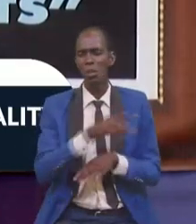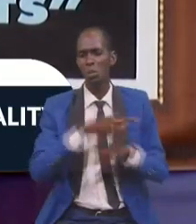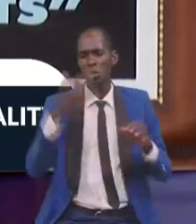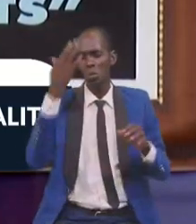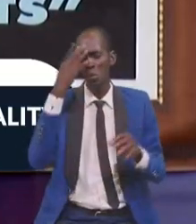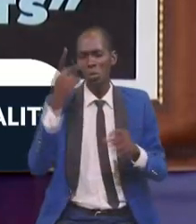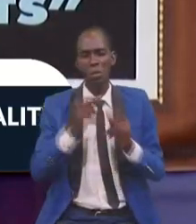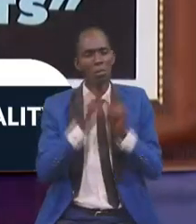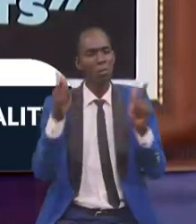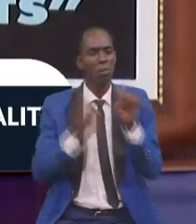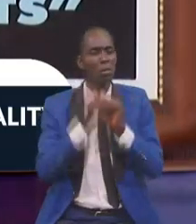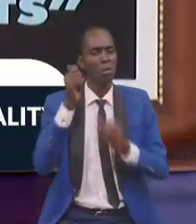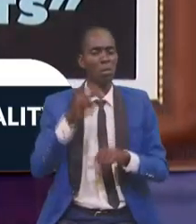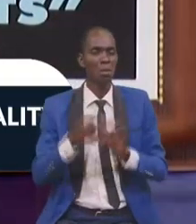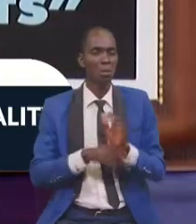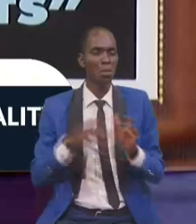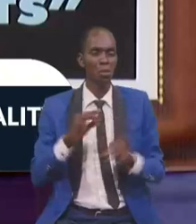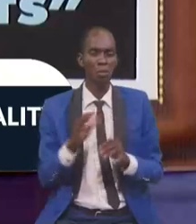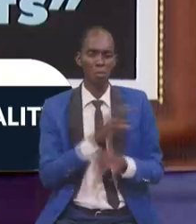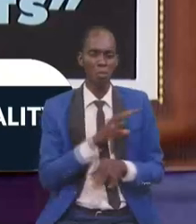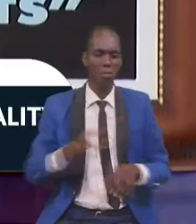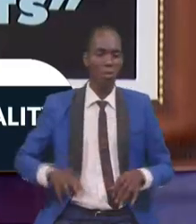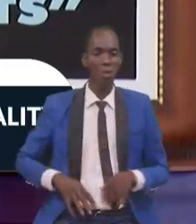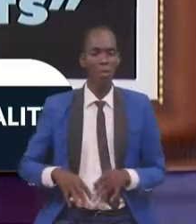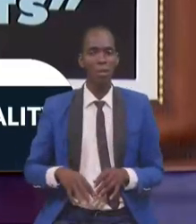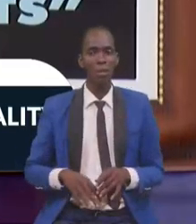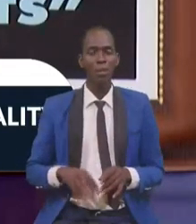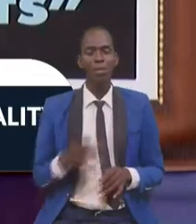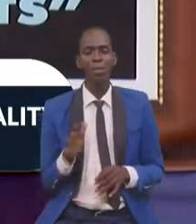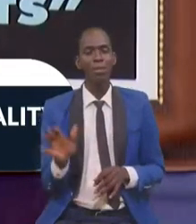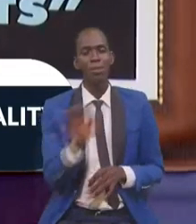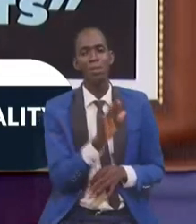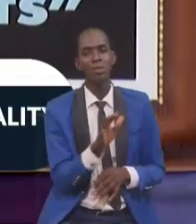pas la grandeur de Christ, la grandeur de Jésus-Christ,